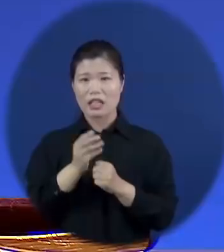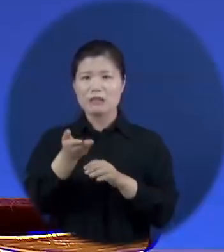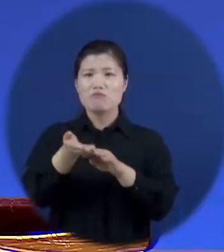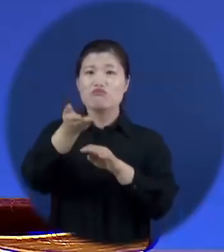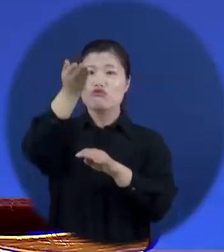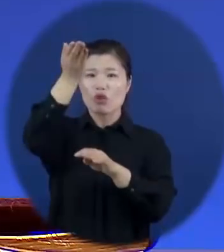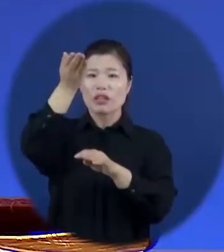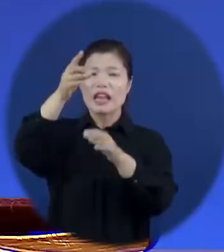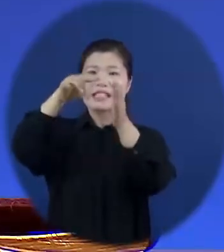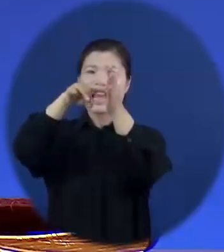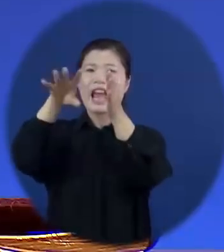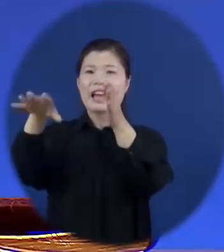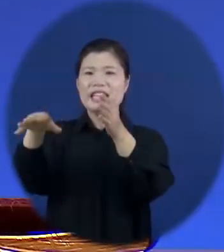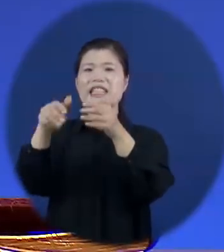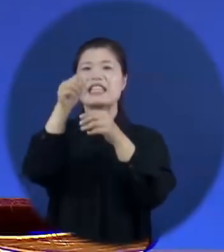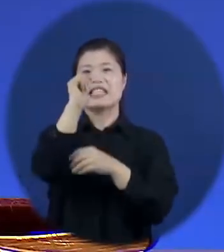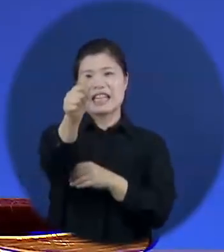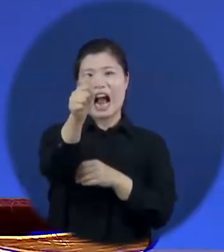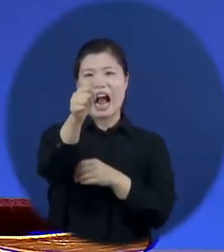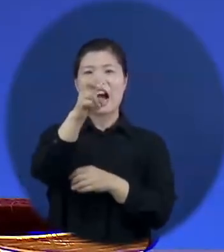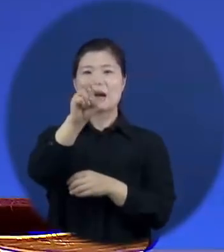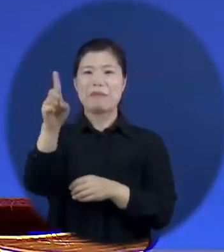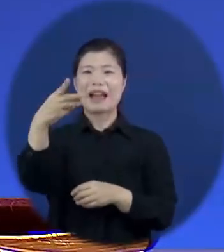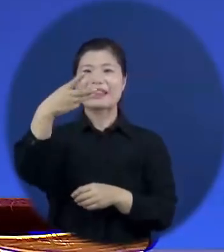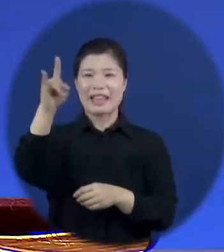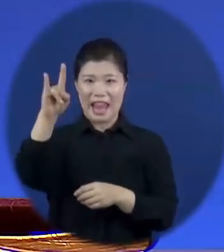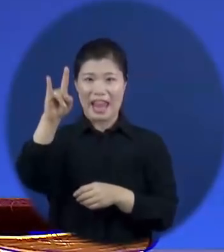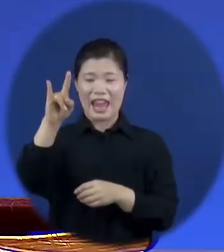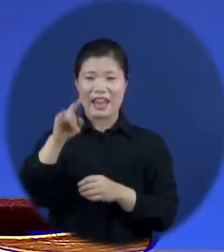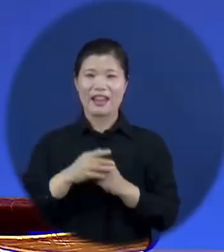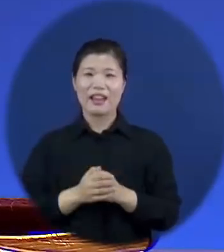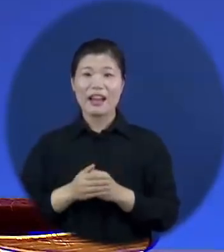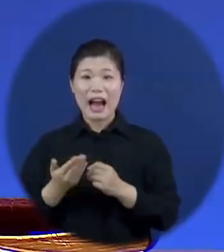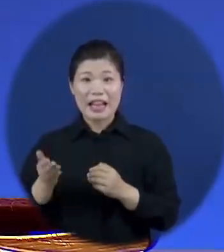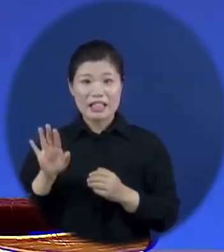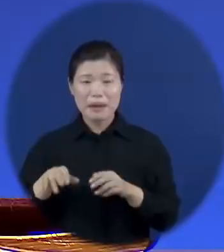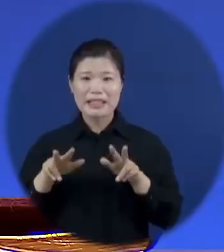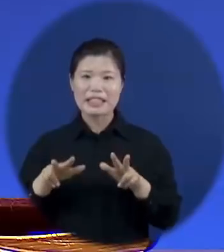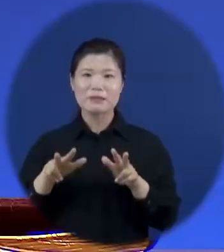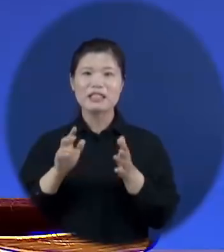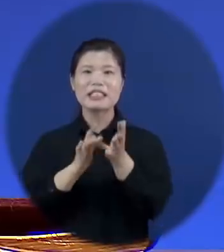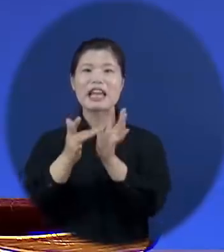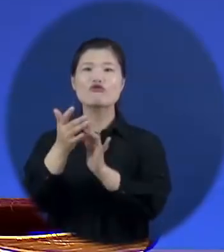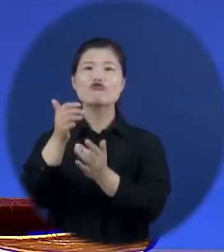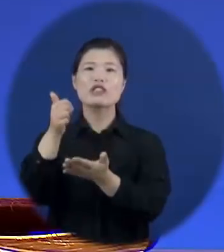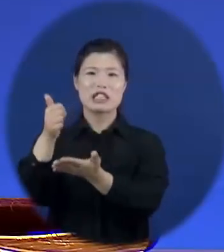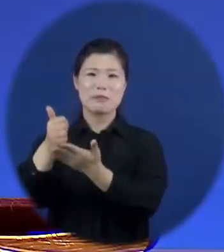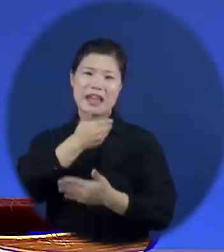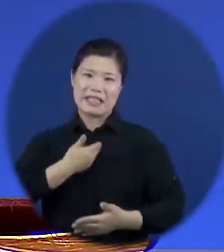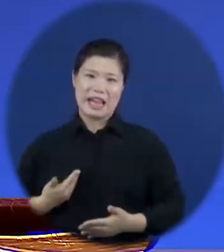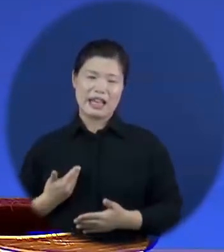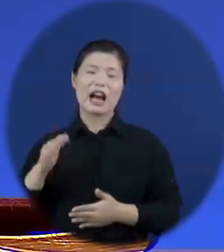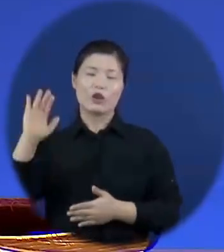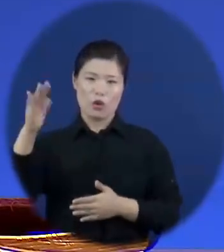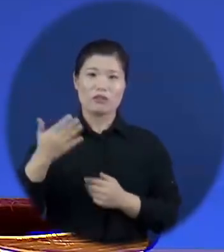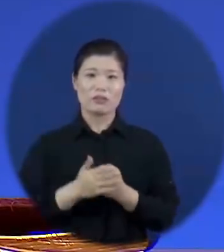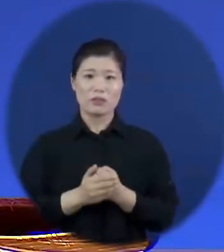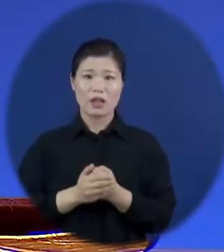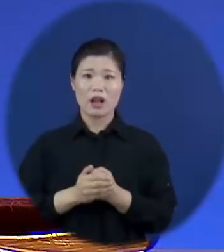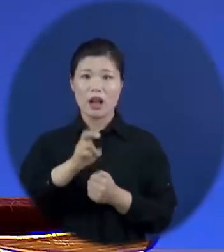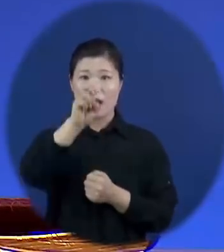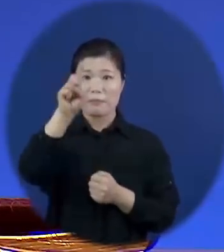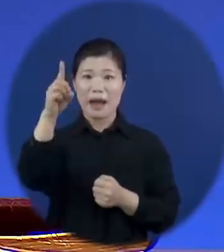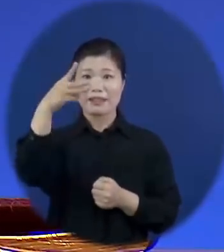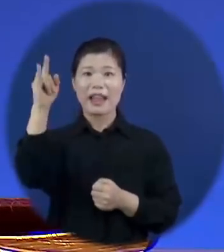가버나움 세관의 세리장이었습니다. 그런데 지금은 예수의 제자가 되어 있었습니다. 이